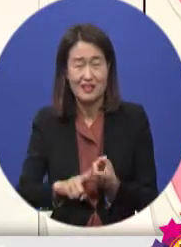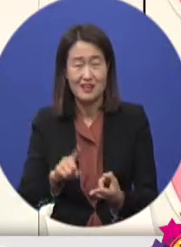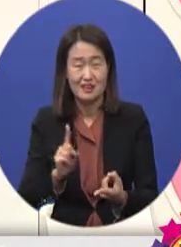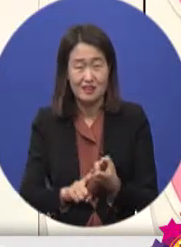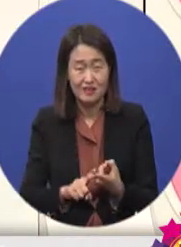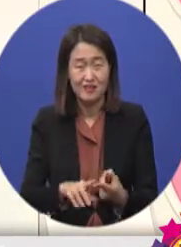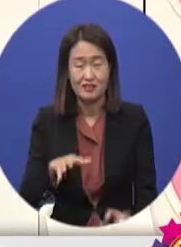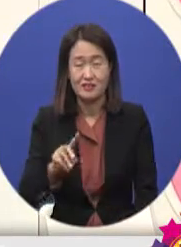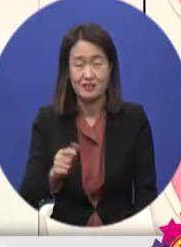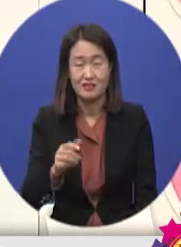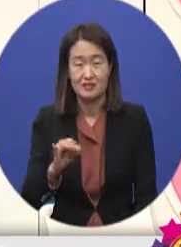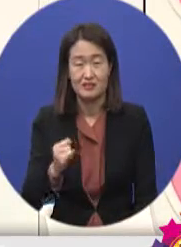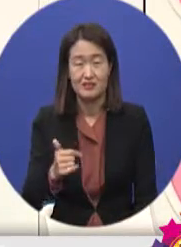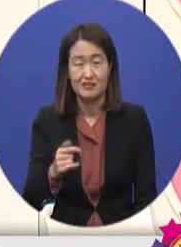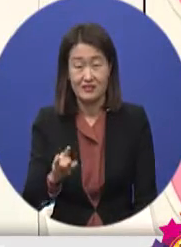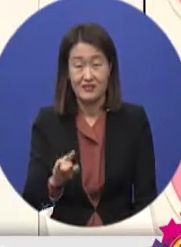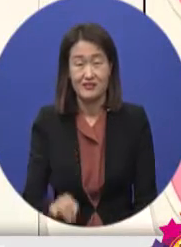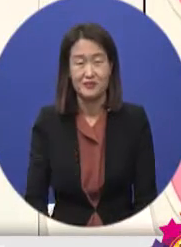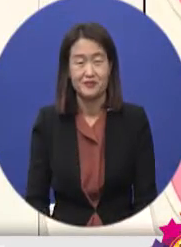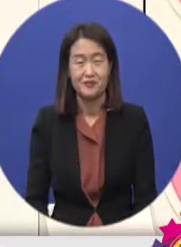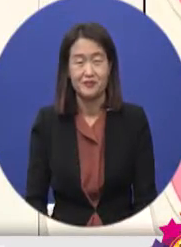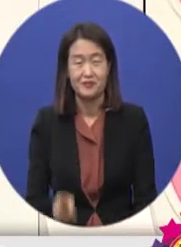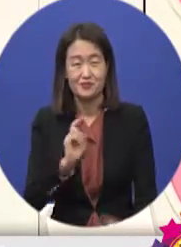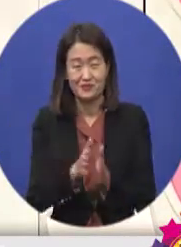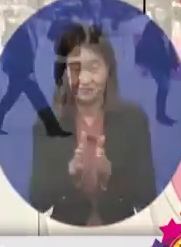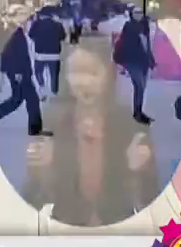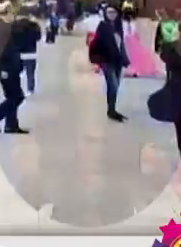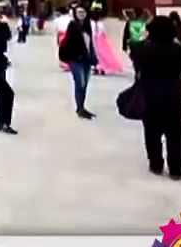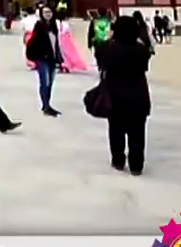우리 천은내 어머님이 부르십니다.